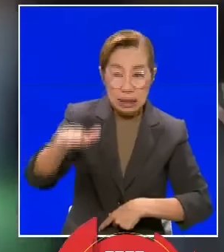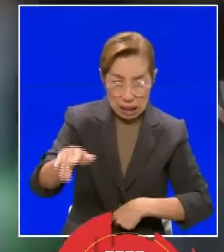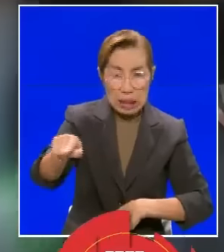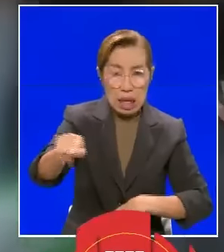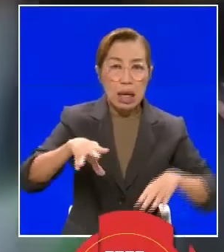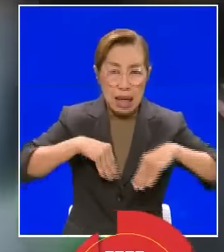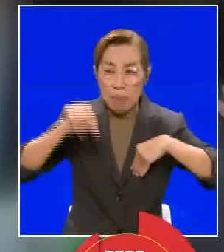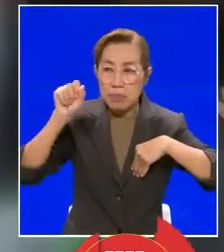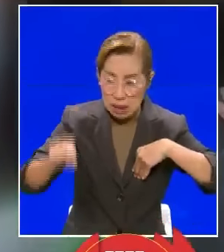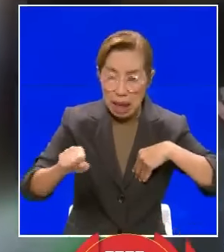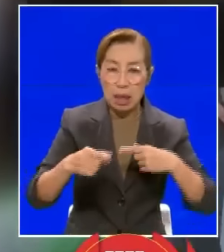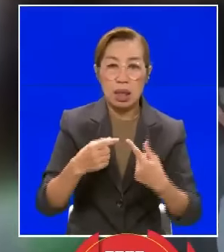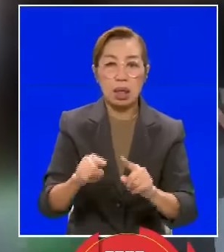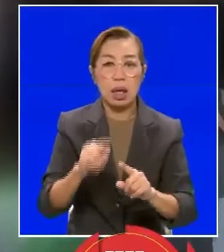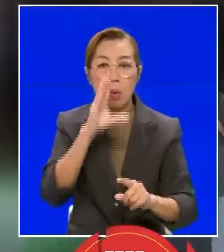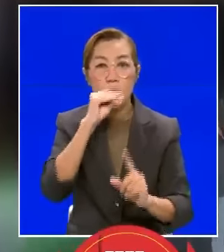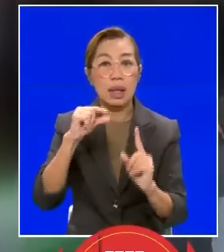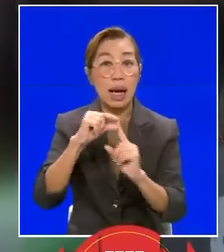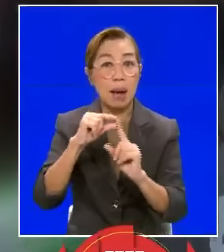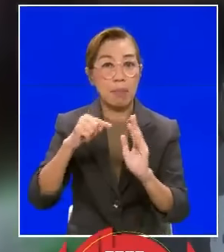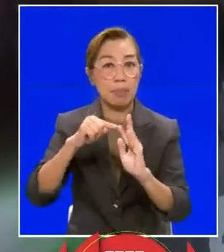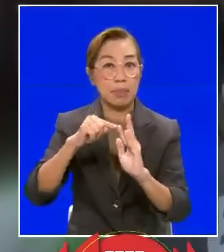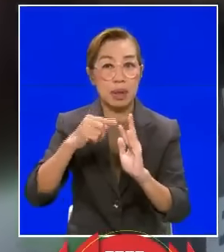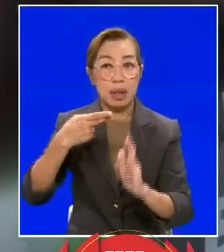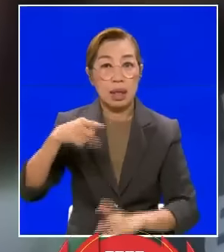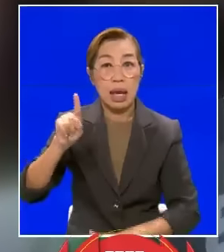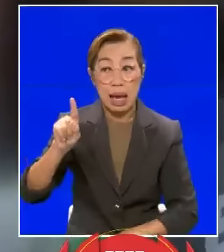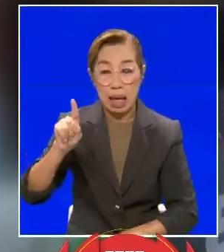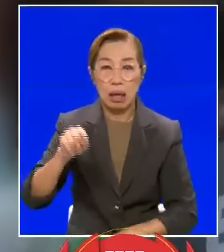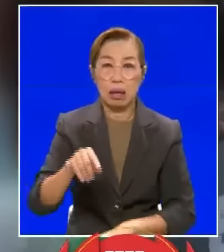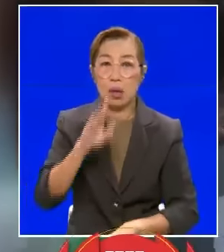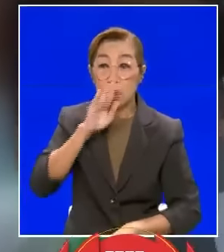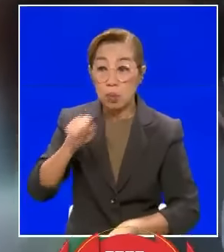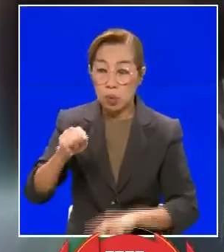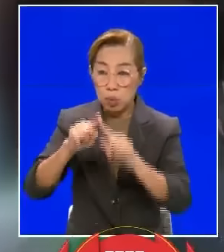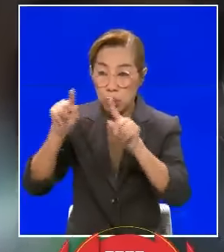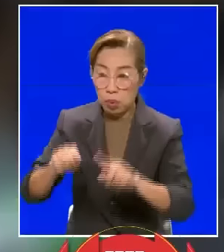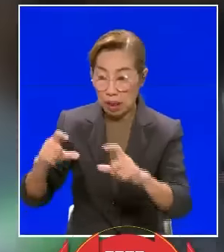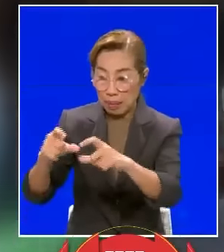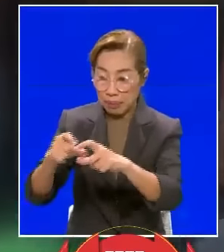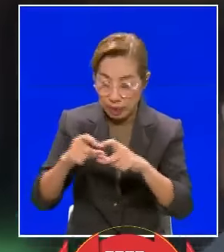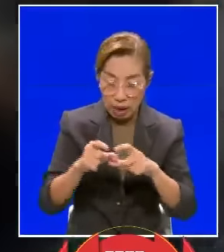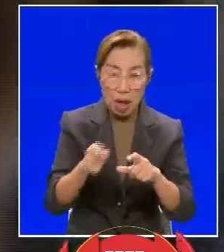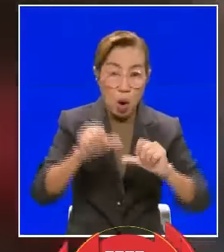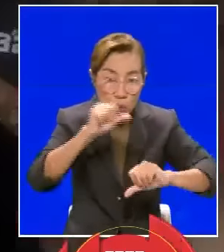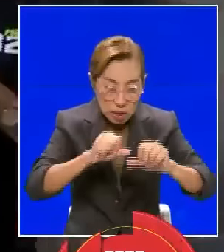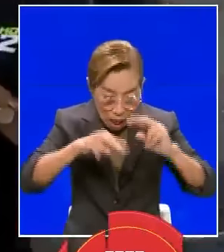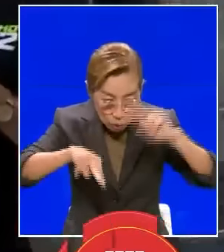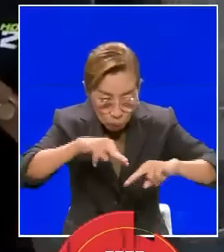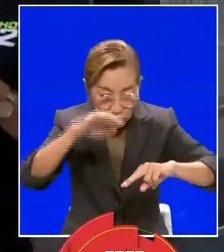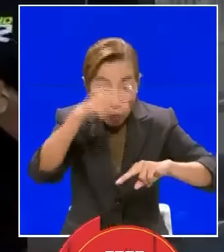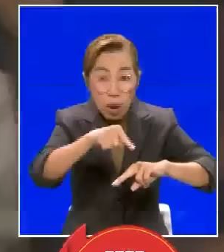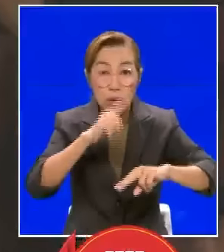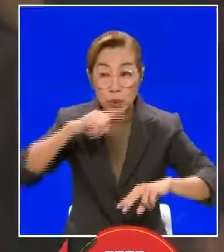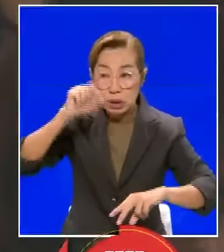อบอ้าวท่านพูดว่าเฮโรอีนเนี่ยไปตรวจสอบทางวิทยาศาสตร์แล้วมันเฮโรอีนจริงไหม เห็นบอกว่าล่าสุดนะคะ